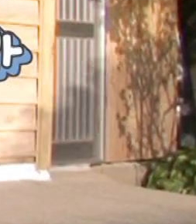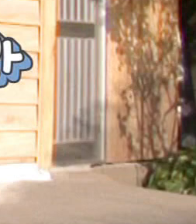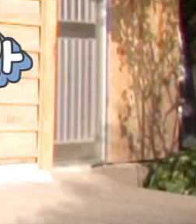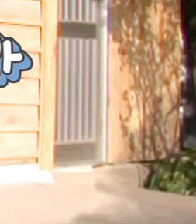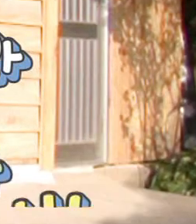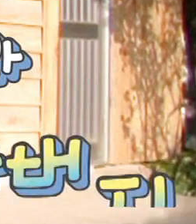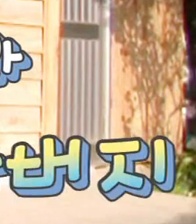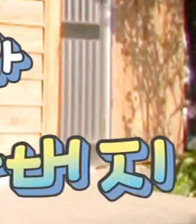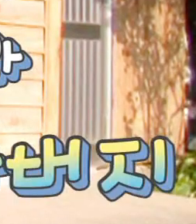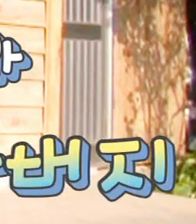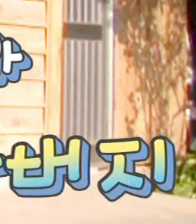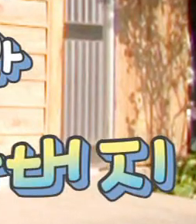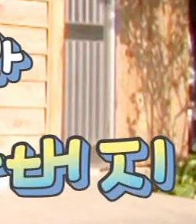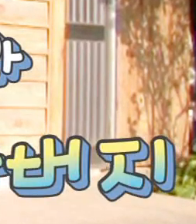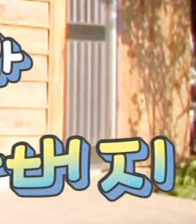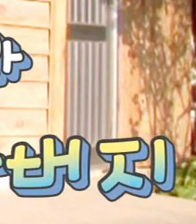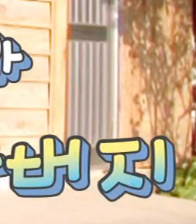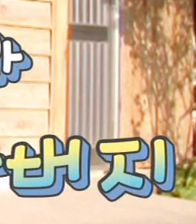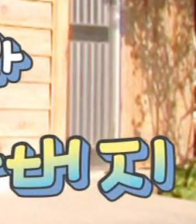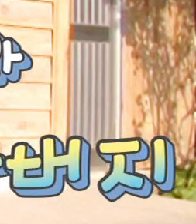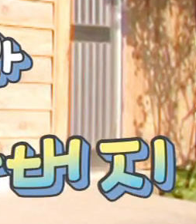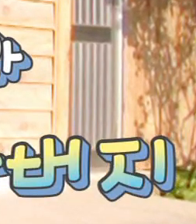함께한 쉽죠